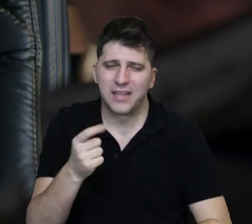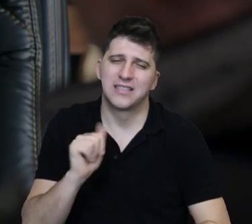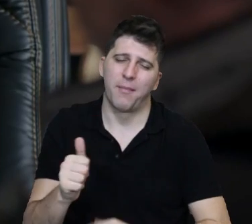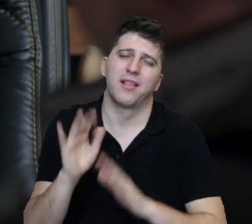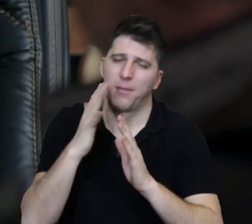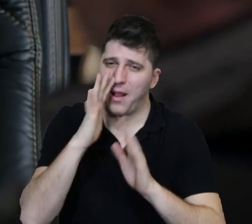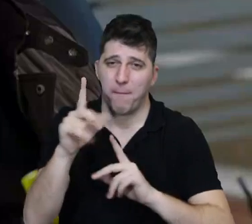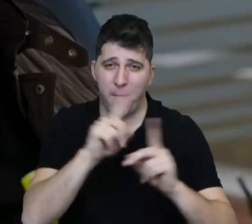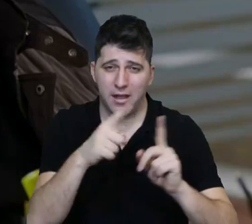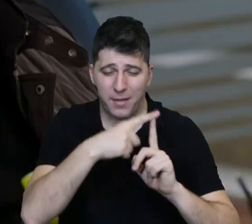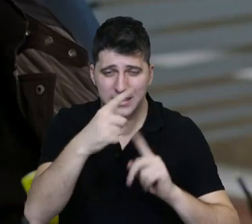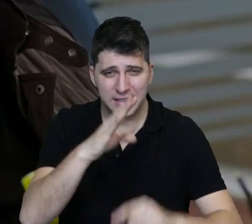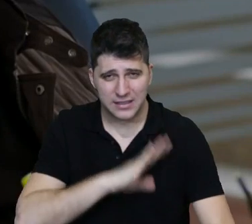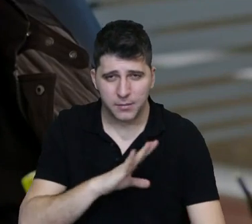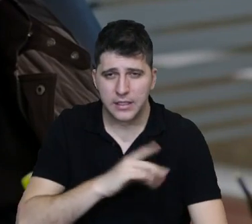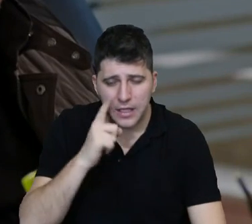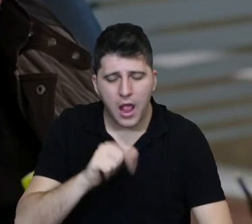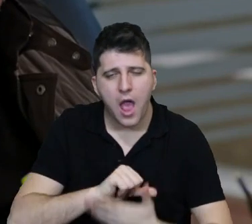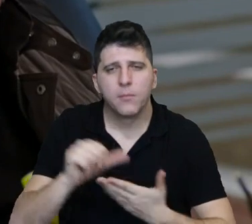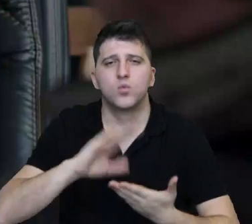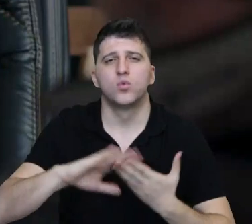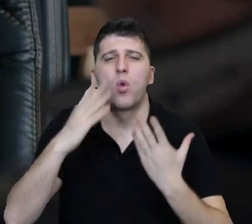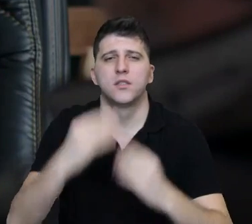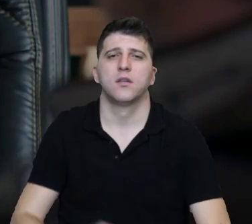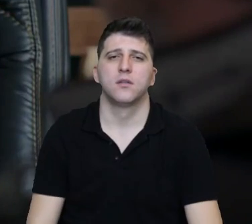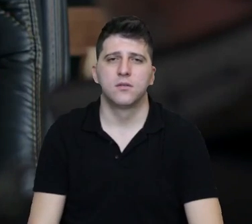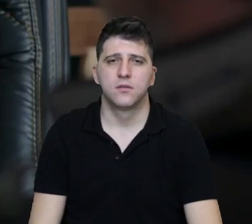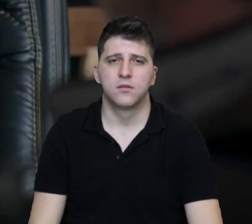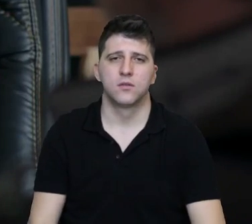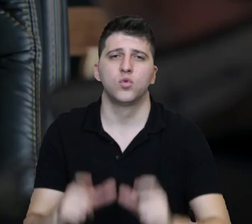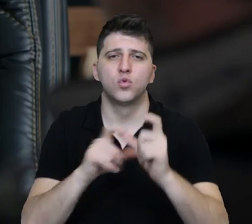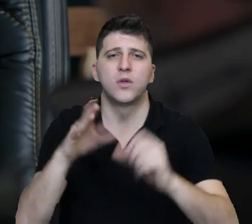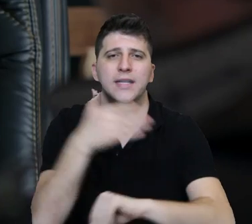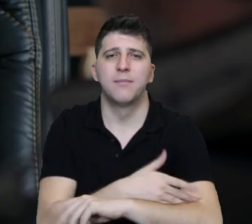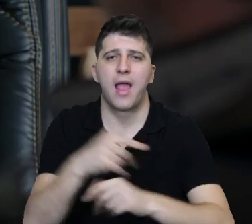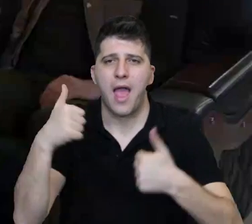de mahkemeye kadar sabredin. İnanın her şey yolunda. Sosyal hizmetlere